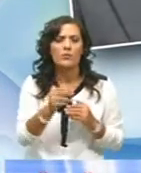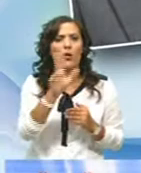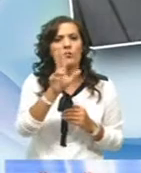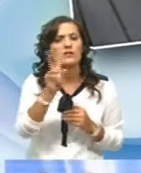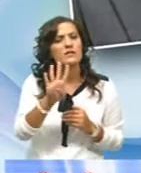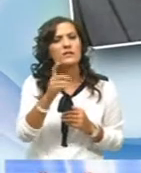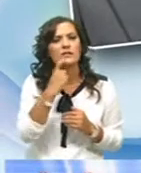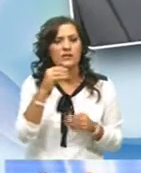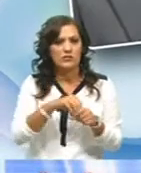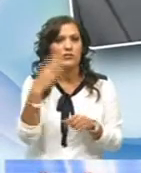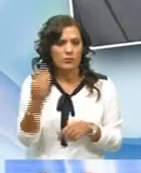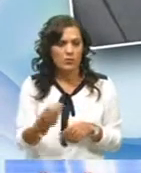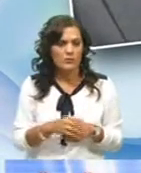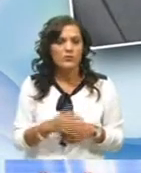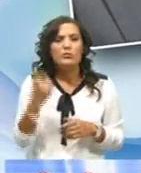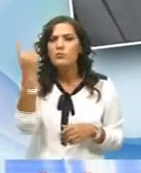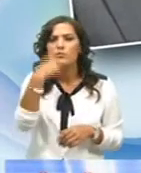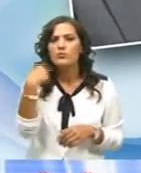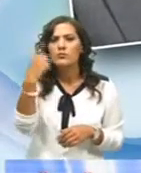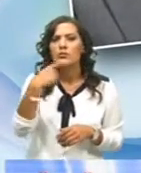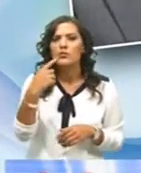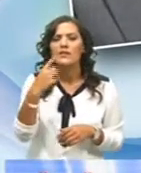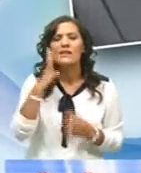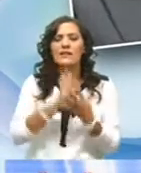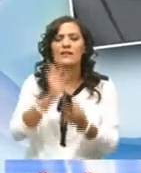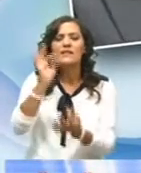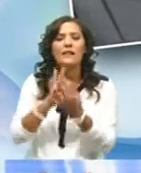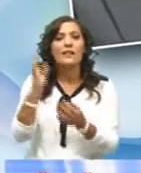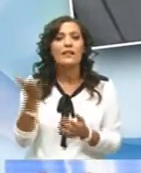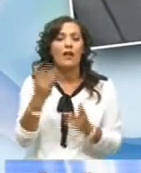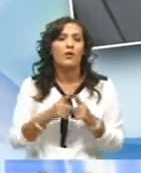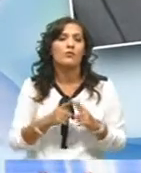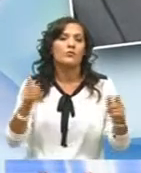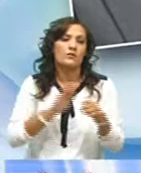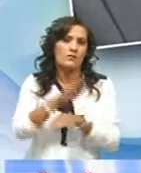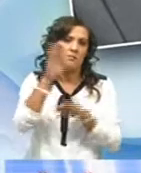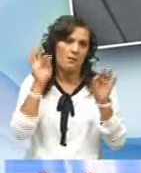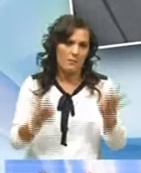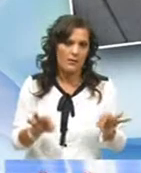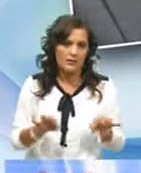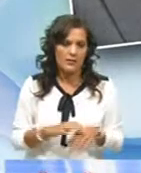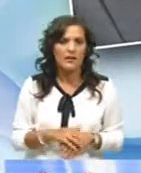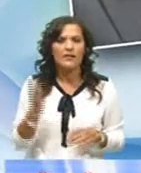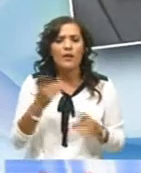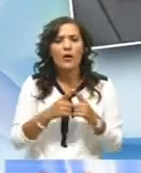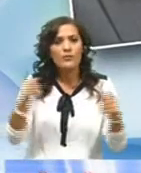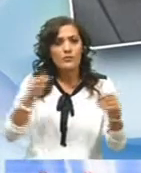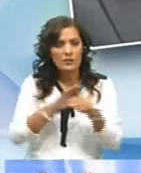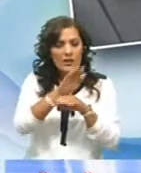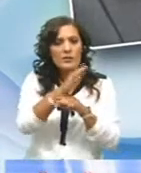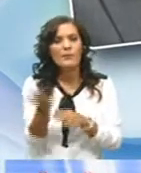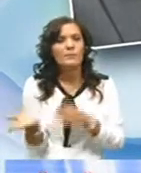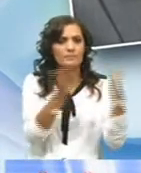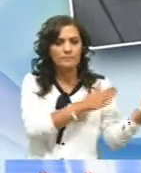30-40 yıl içinde olmuştur Çünkü insanlar daha uzun yaşamaya başladılar ev daha uzun